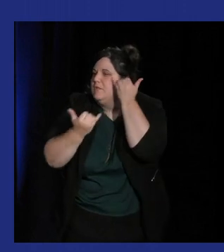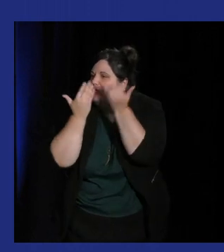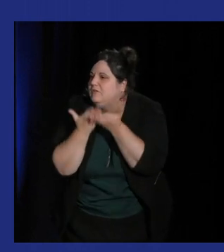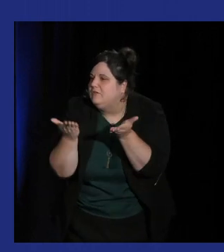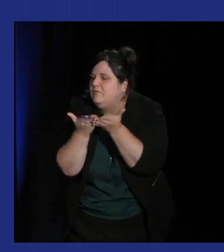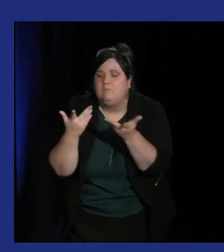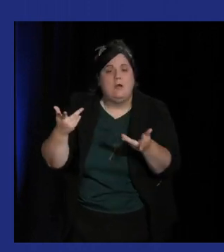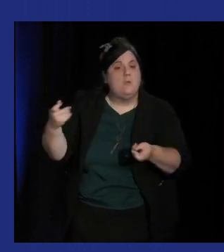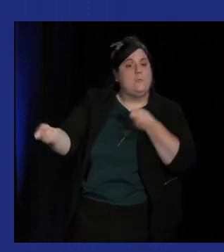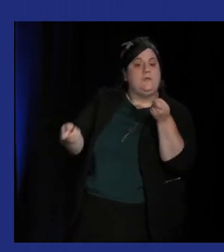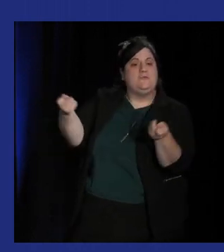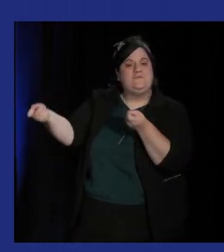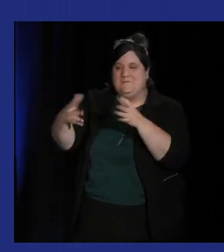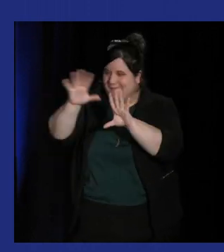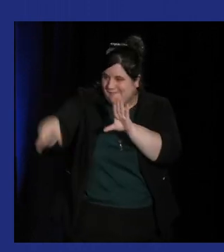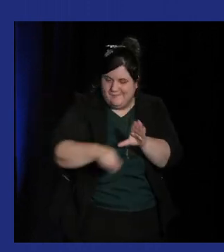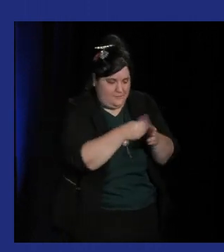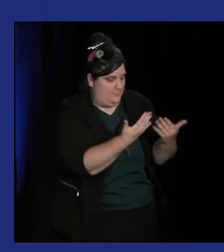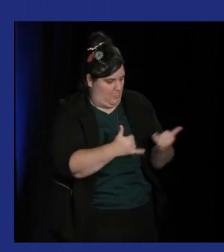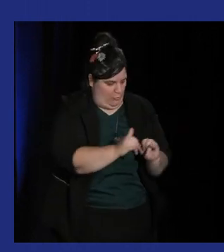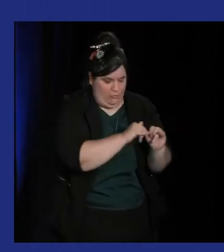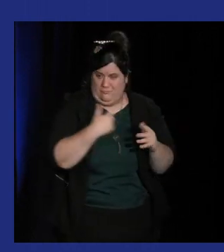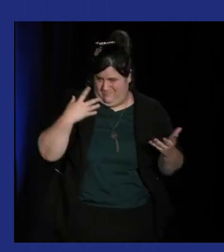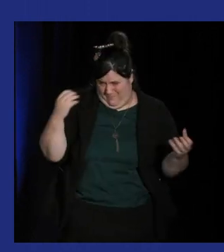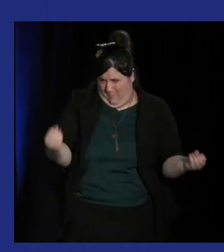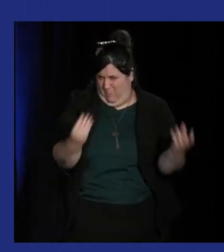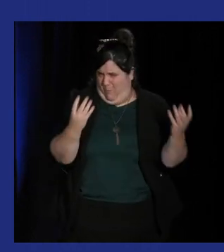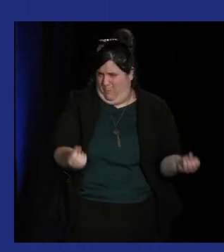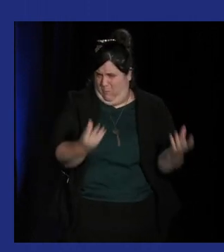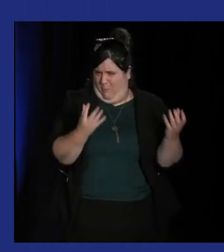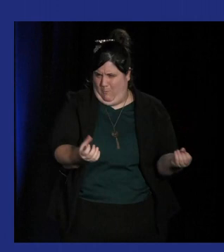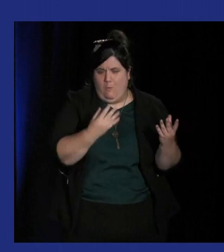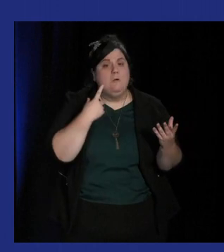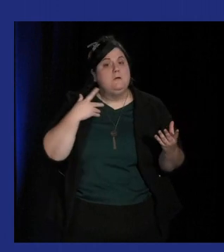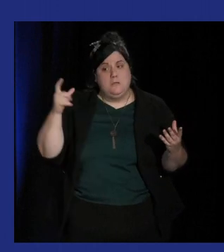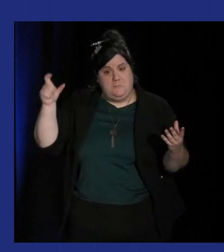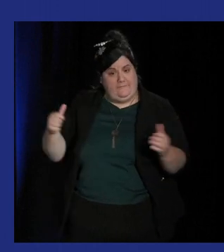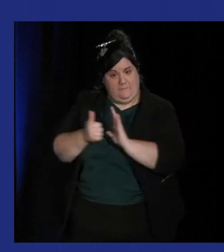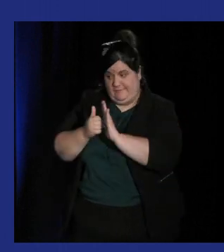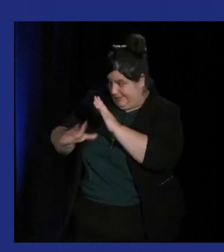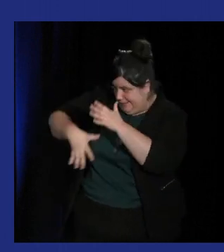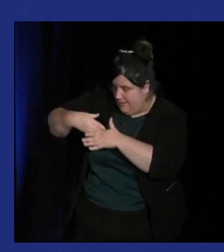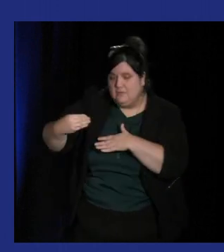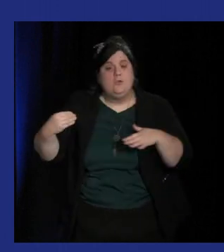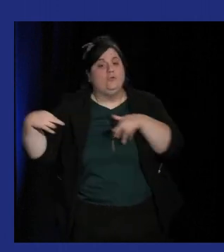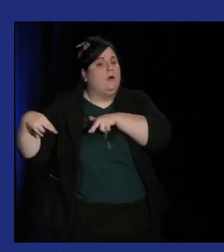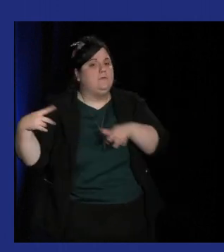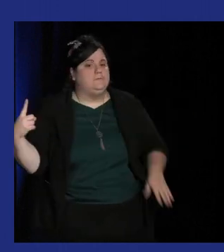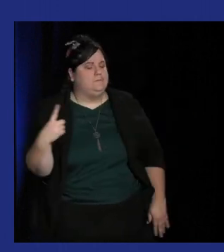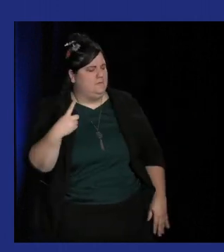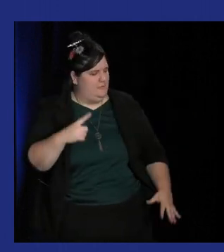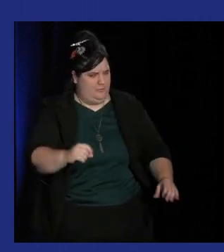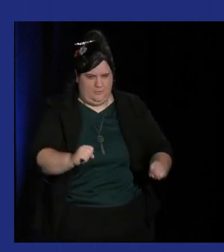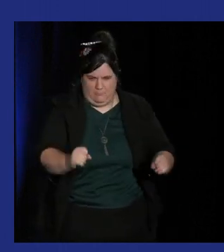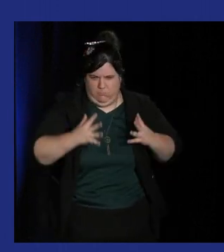boîte de nuit dans un jeu vous en veux de la musique très forte vous êtes à l'extérieur donc vous allez entendre que que les basses des gros boum boum dès que vous